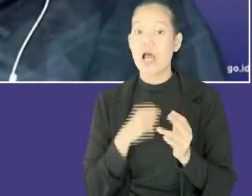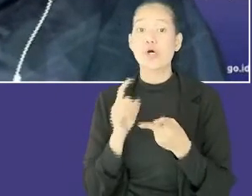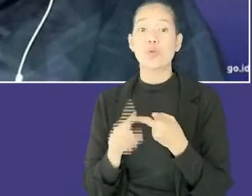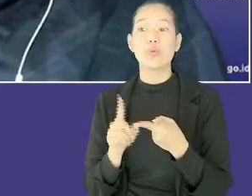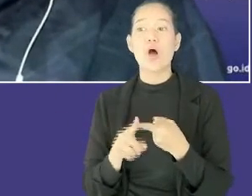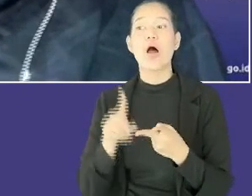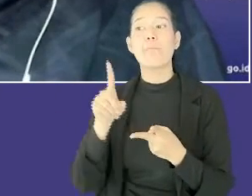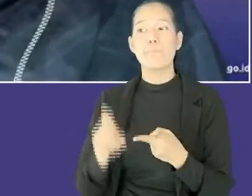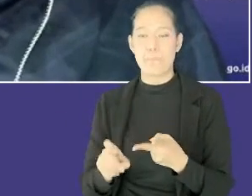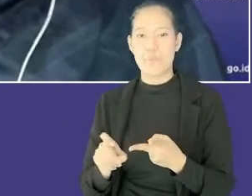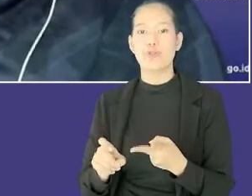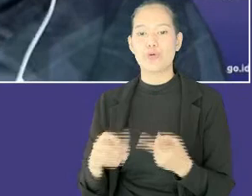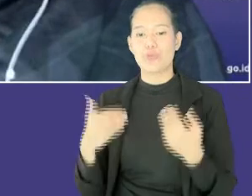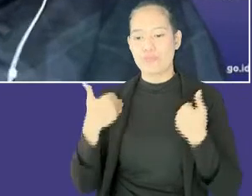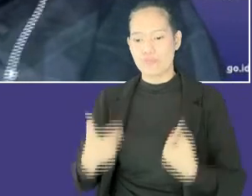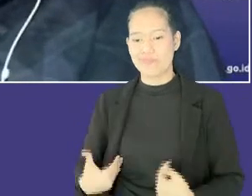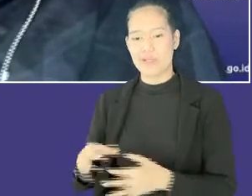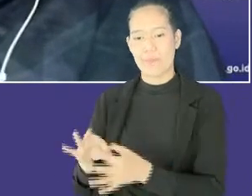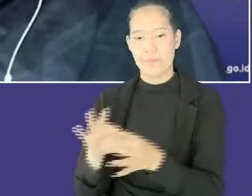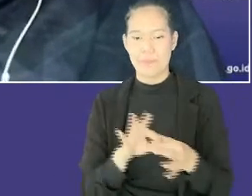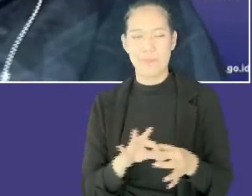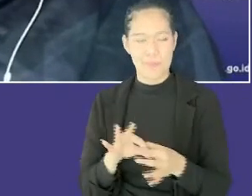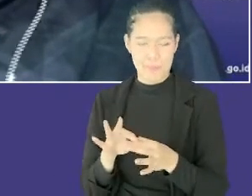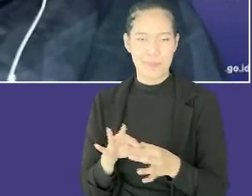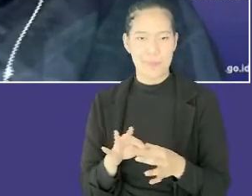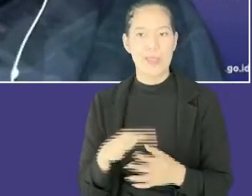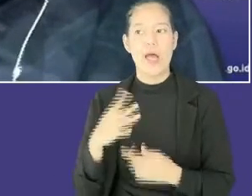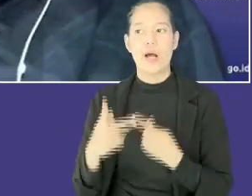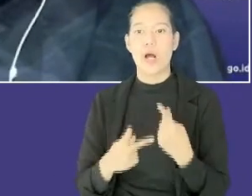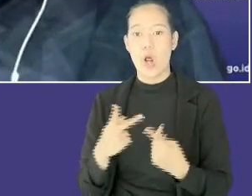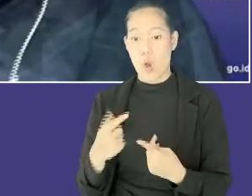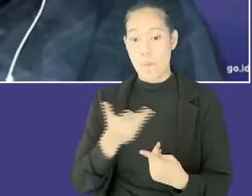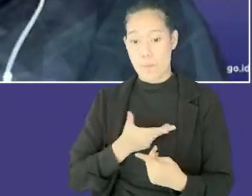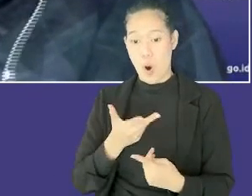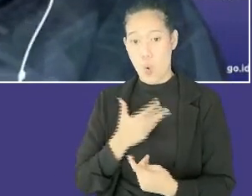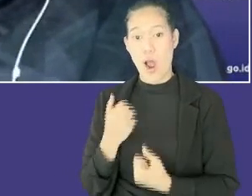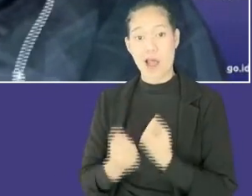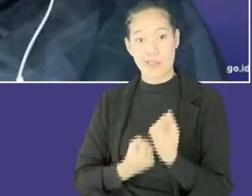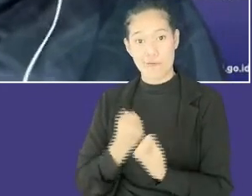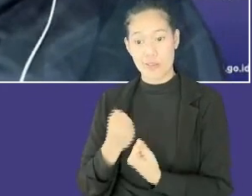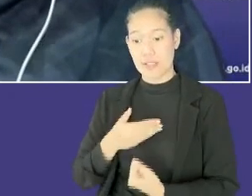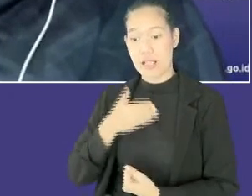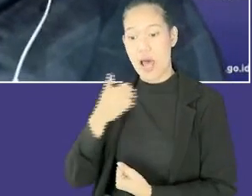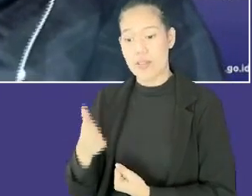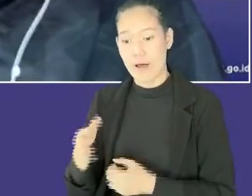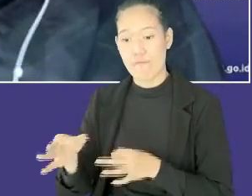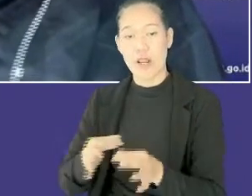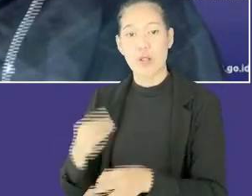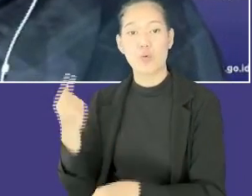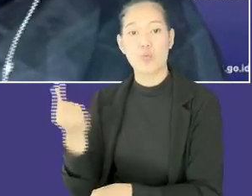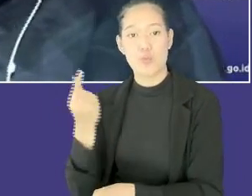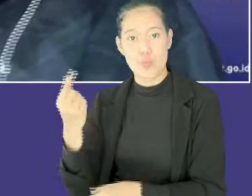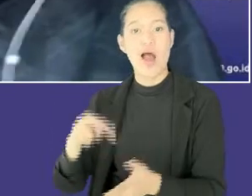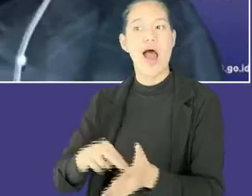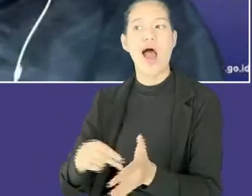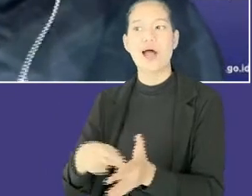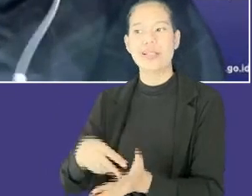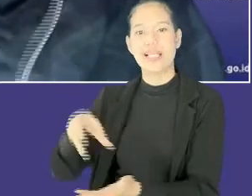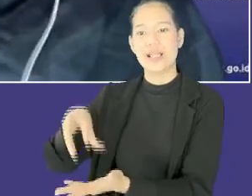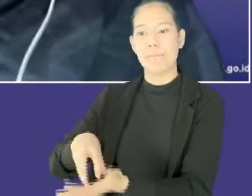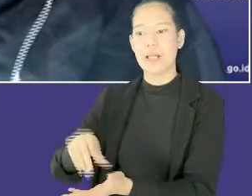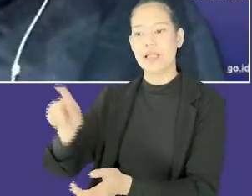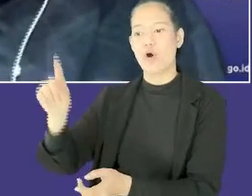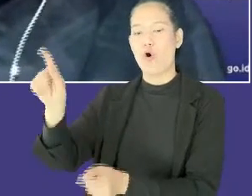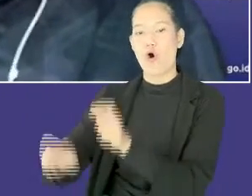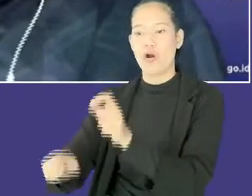kedua kita juga butuh kedisiplinan kolektif ketika kita sudah mau beraktivitas di fasilitas publik ini kan berarti tempat pertemuan